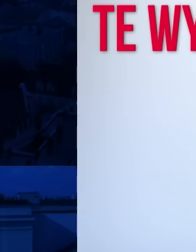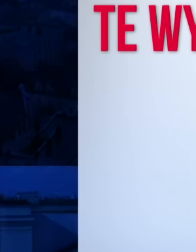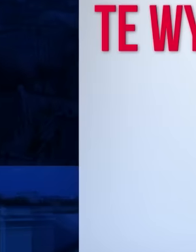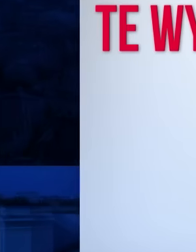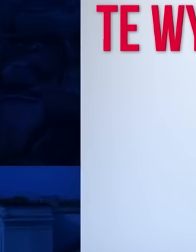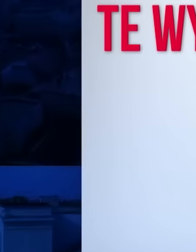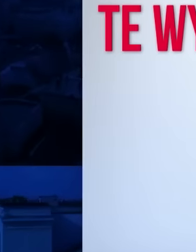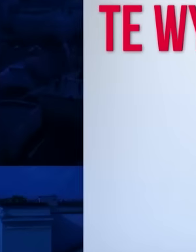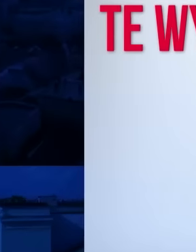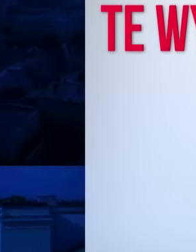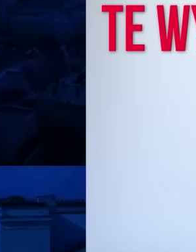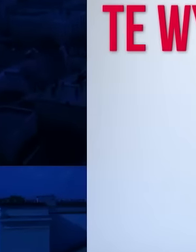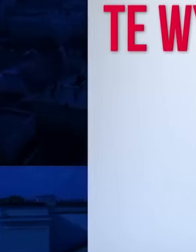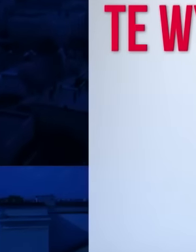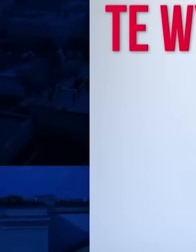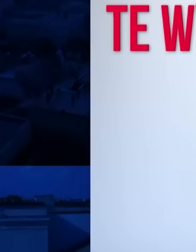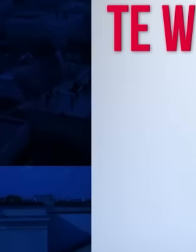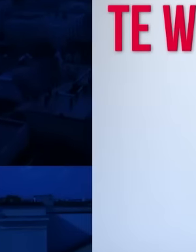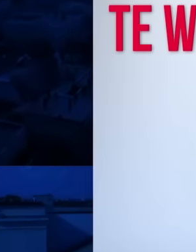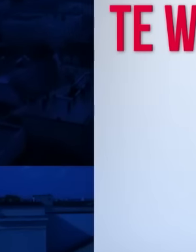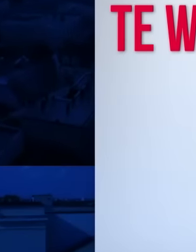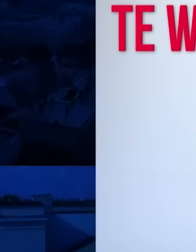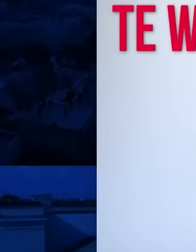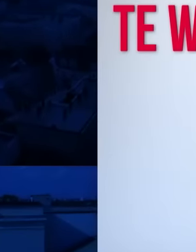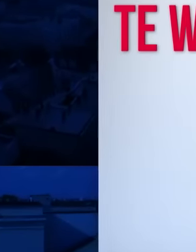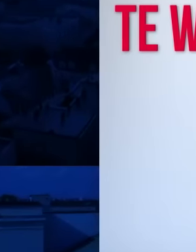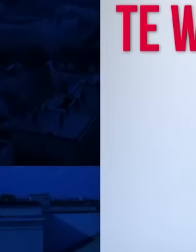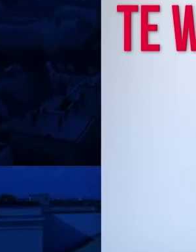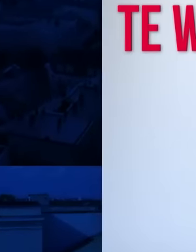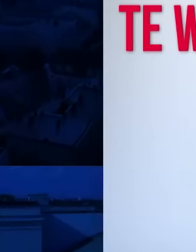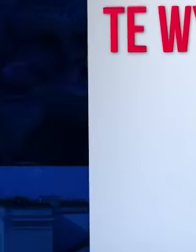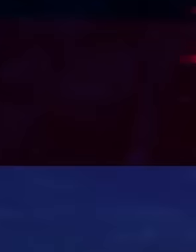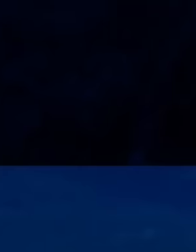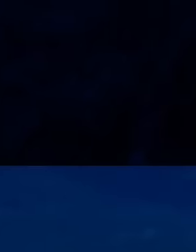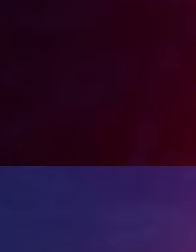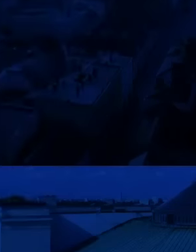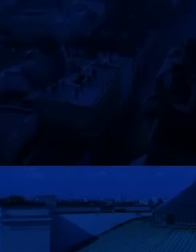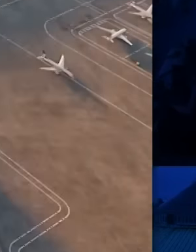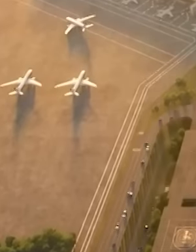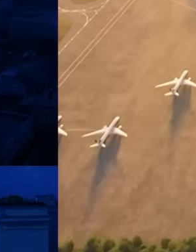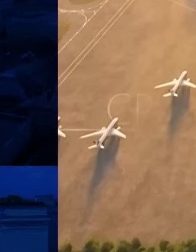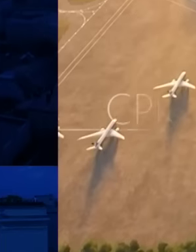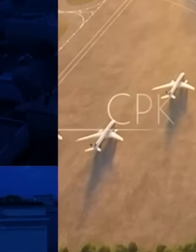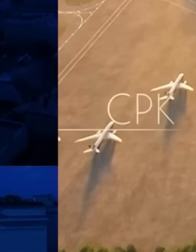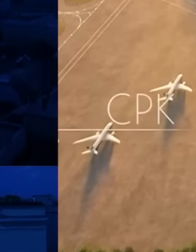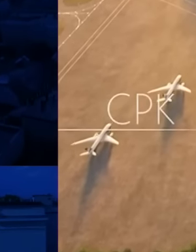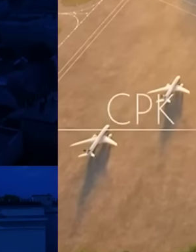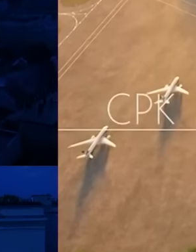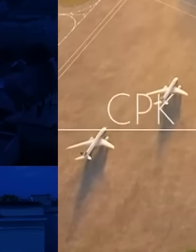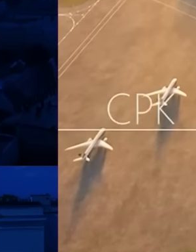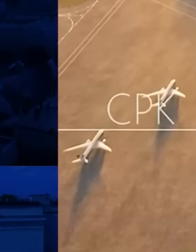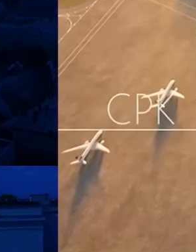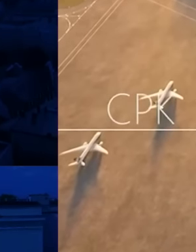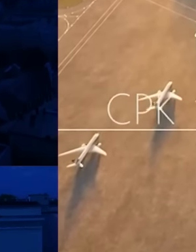wybuchnąć wojna Prawo i Sprawiedliwość ostrzega przed tworzeniem super państwa i utratą przez polskie suwerenności Miała być szybka